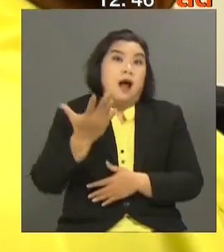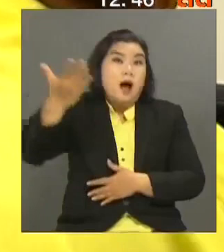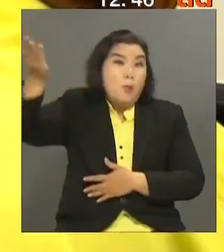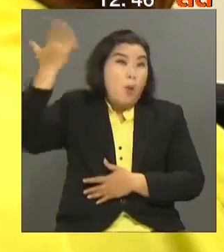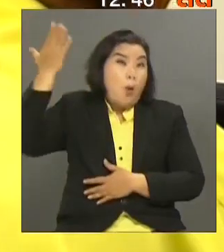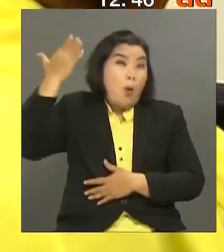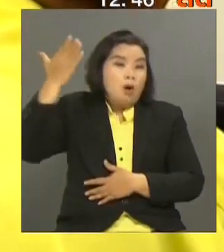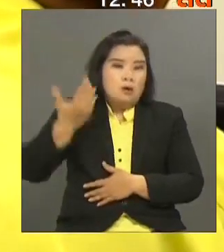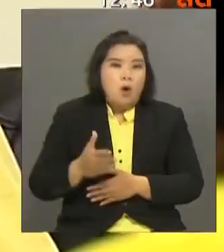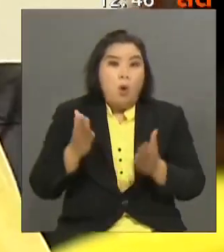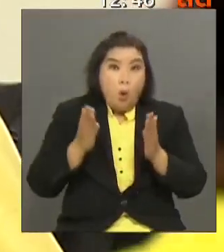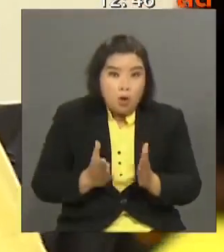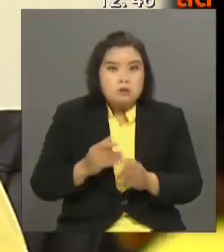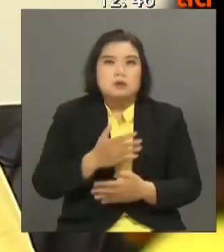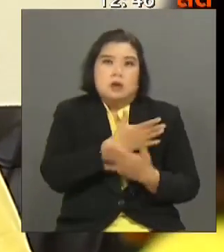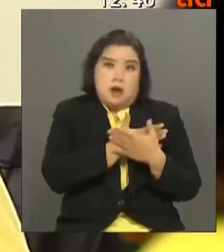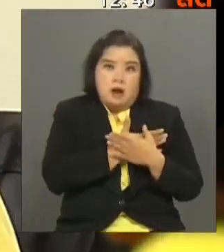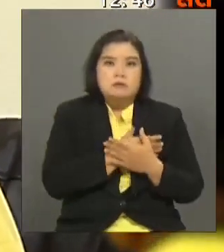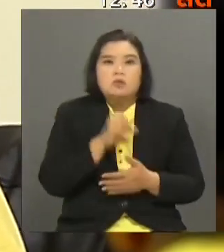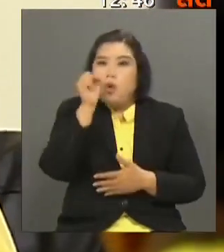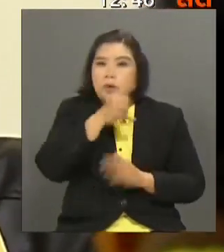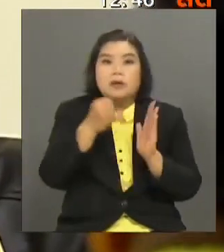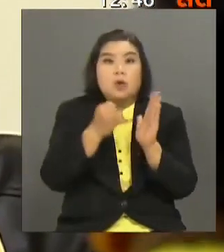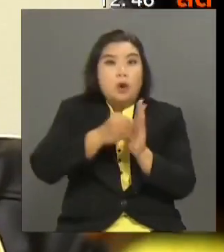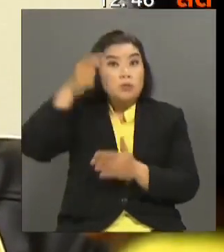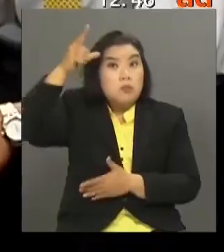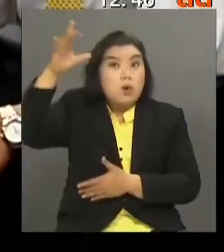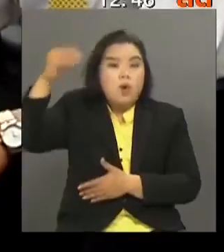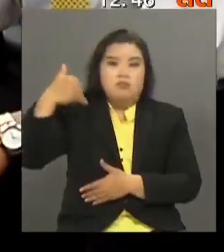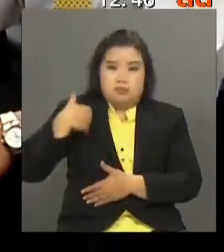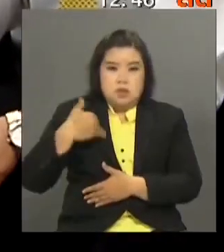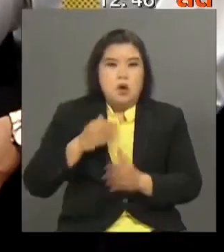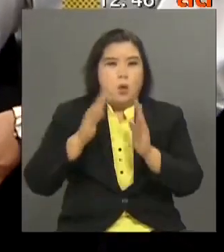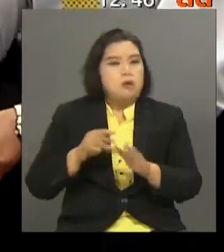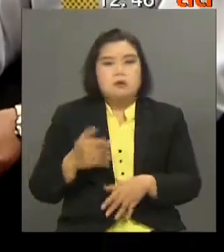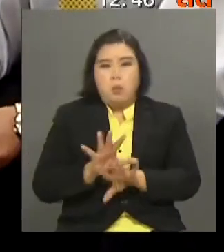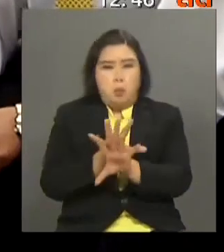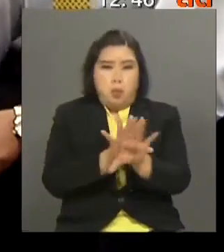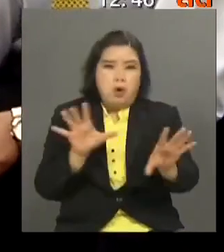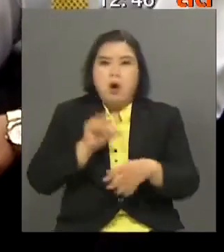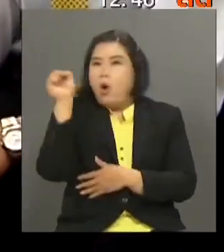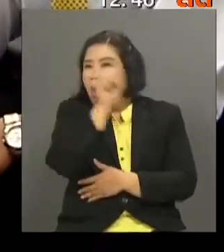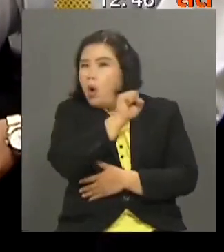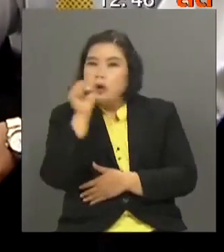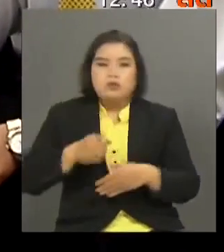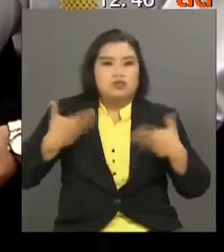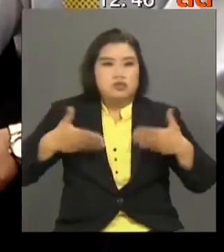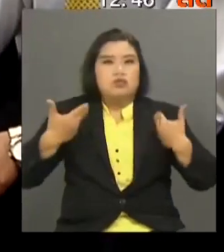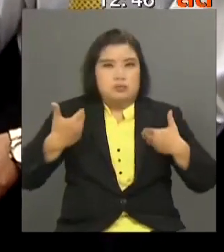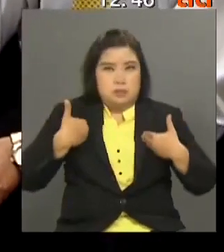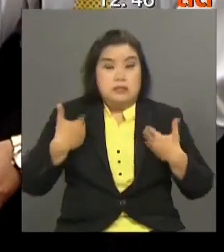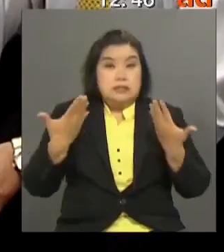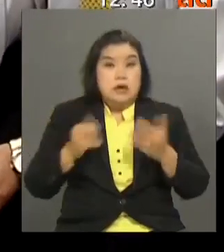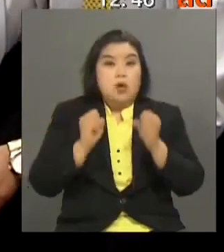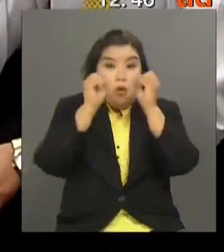นวันที่คนลูกทุ่งมีงานคึกคักหลายพื้นที่จัดเวทีเปิดโชว์มีคนดูนับพันทุกความทรงจำครูสุรินทร์ภาคสิริยังจ